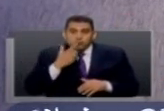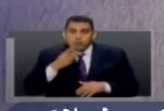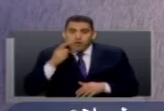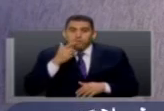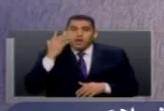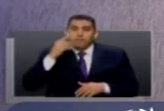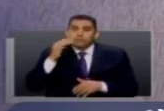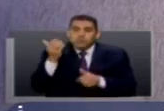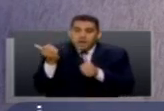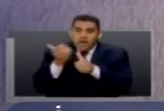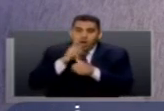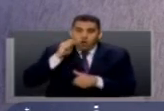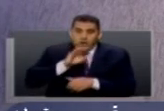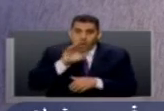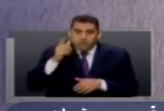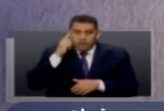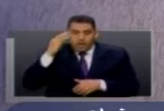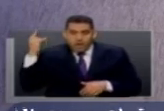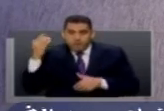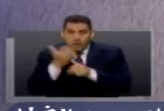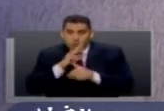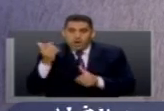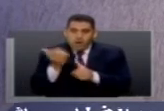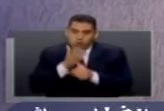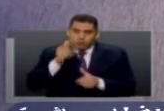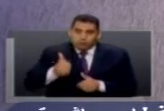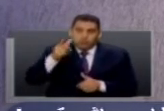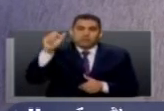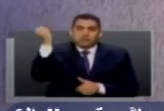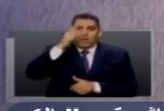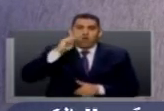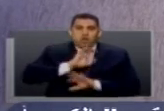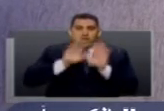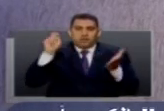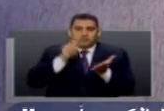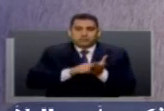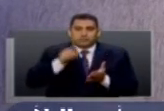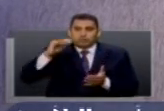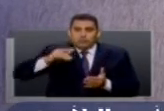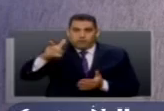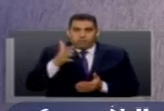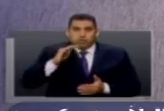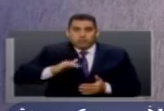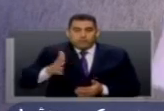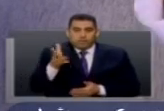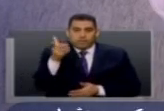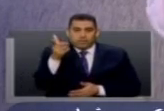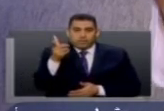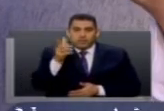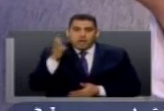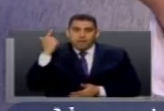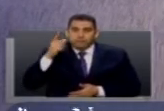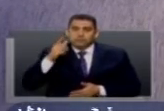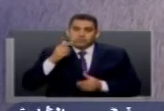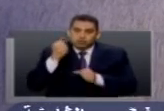هو مؤشر الرجوله يزوج يشاور يقود معارك يشارك في معارك يتاج يسافر ياتي يذهب هو في